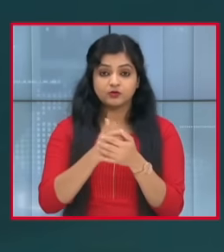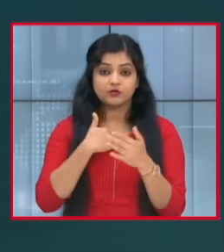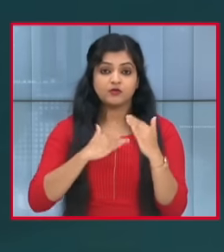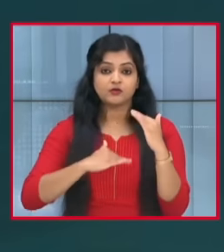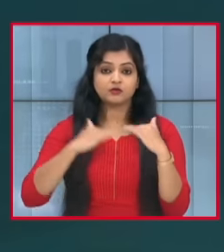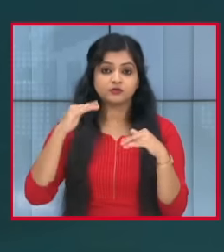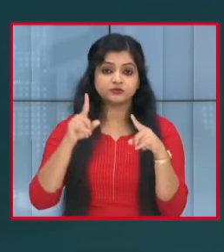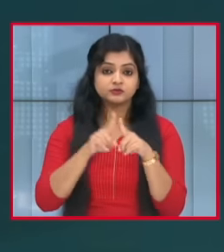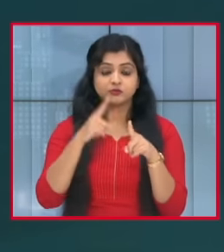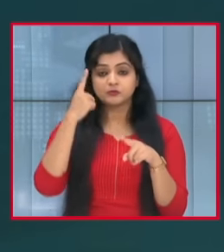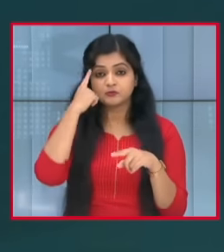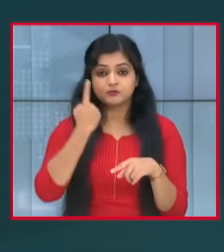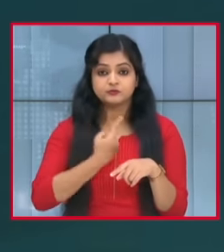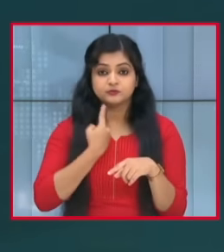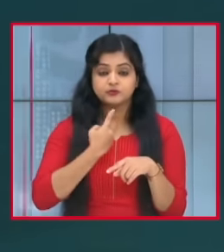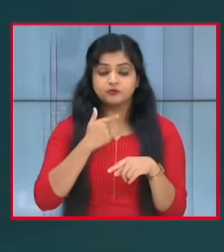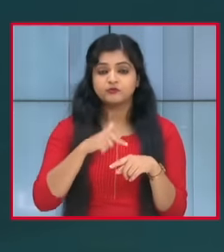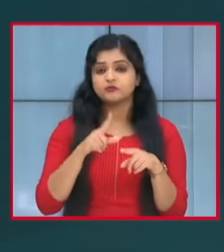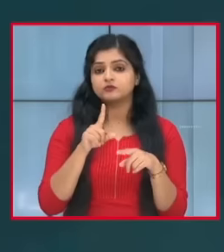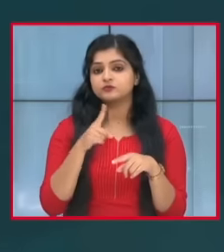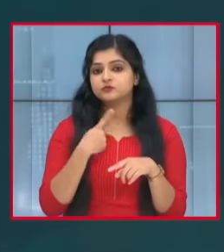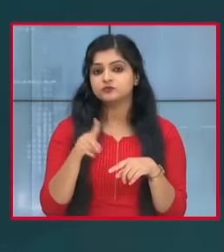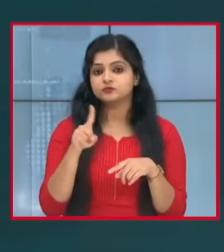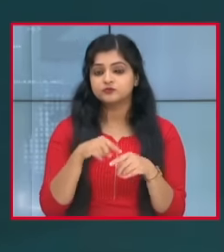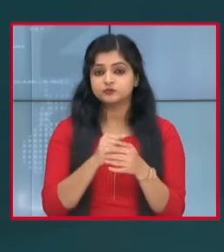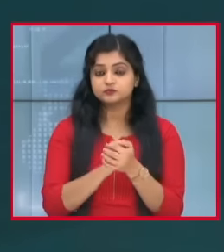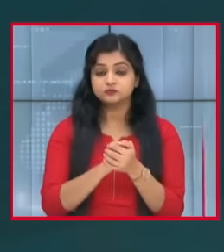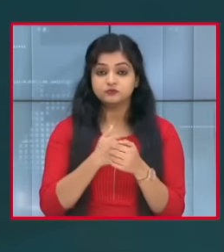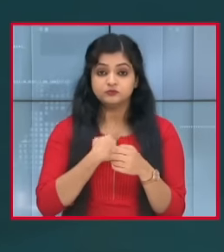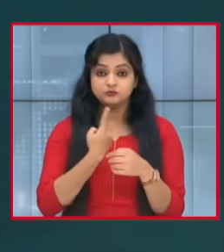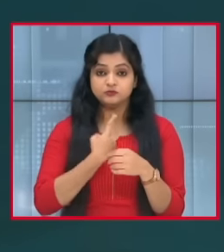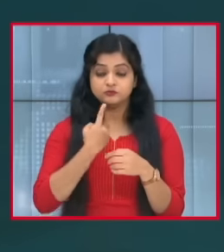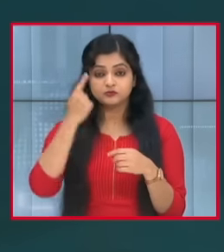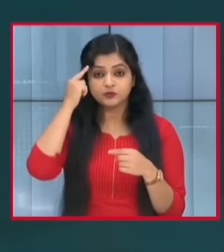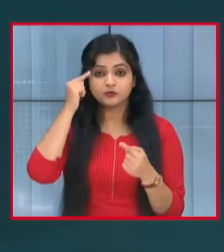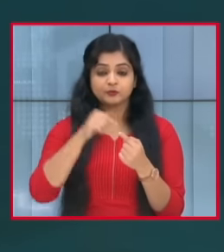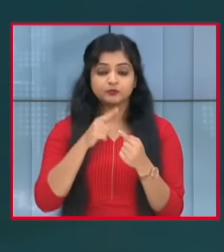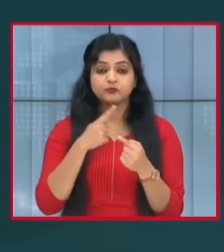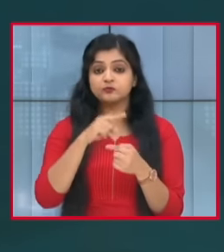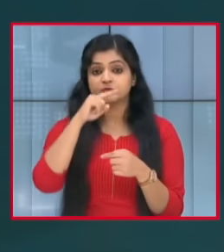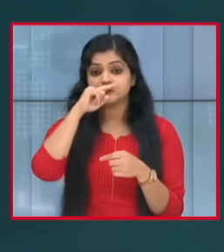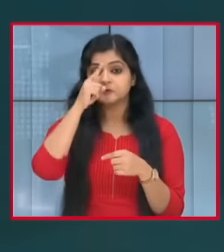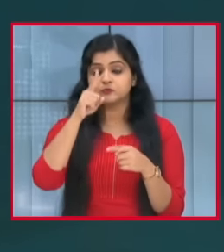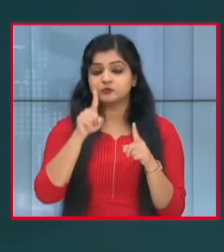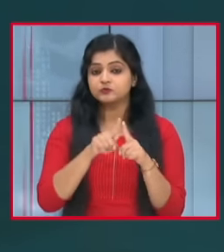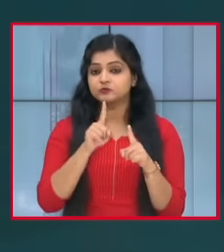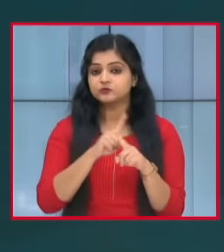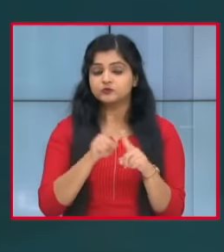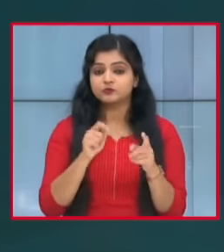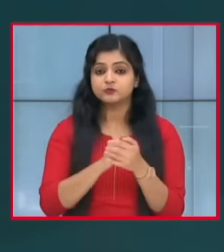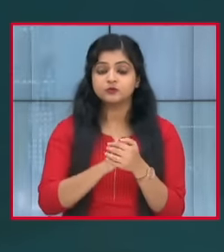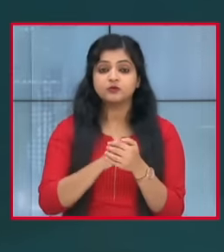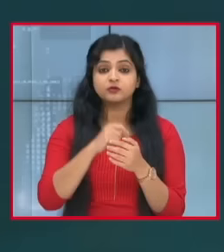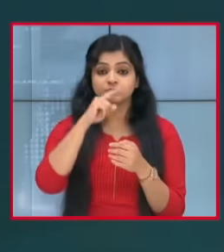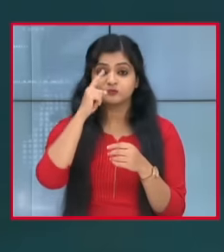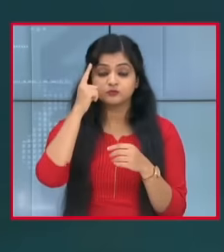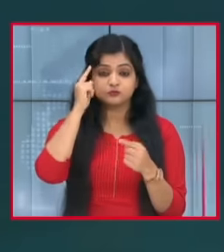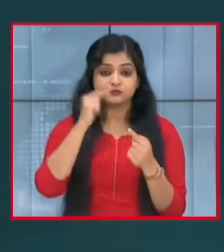ആണ് എന്ന് സ്വയം തോന്നരുത്. താൻ പ്രമാണിത്വം ഉണ്ടാകരുത്. അഹന്ത വർദ്ധിക്കരുത്. അഹങ്കാരം